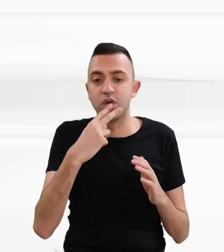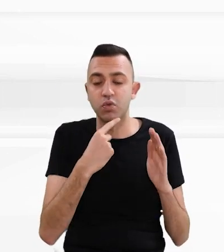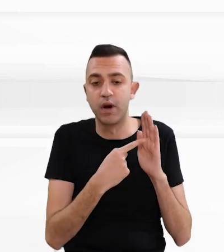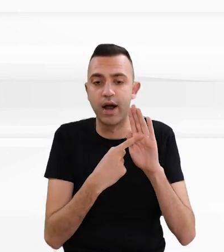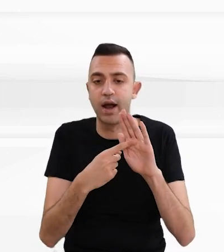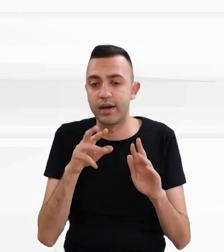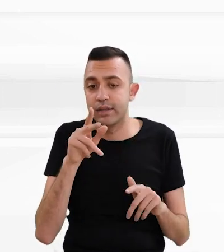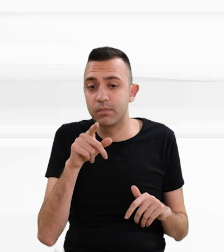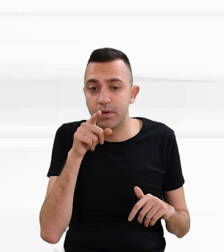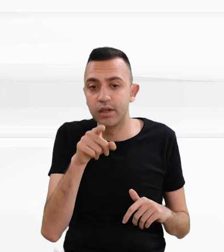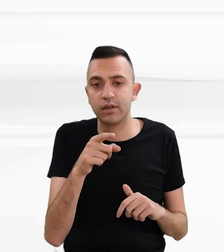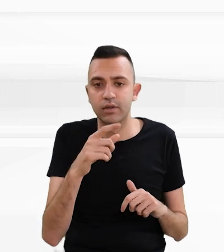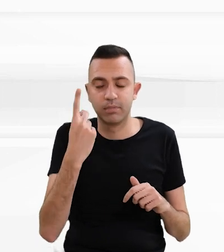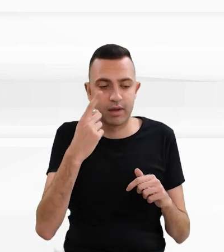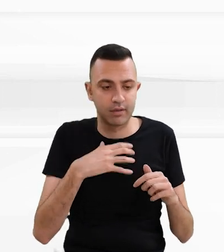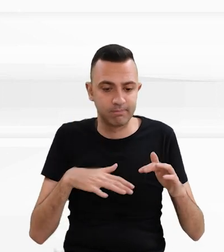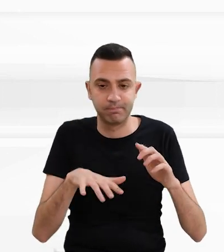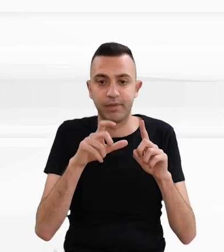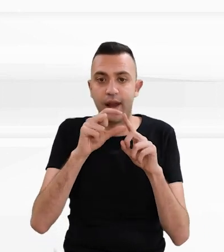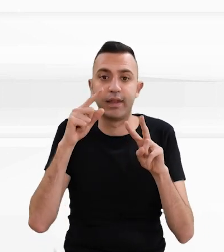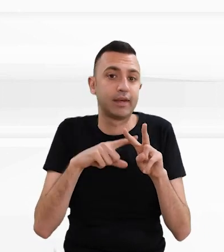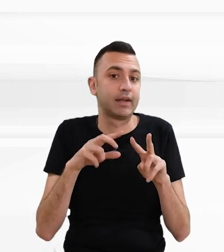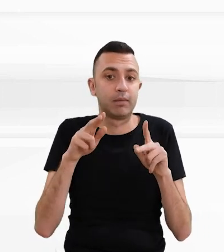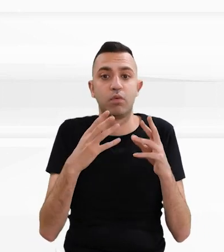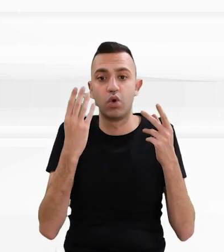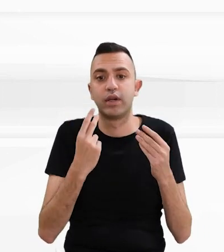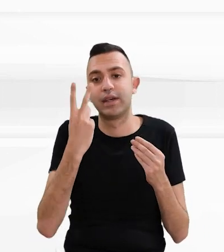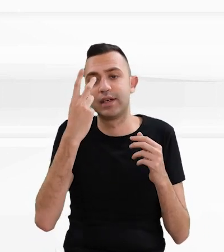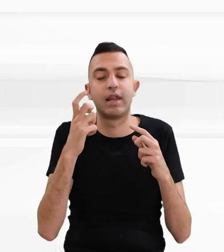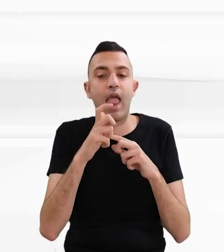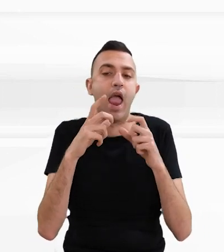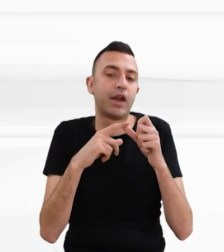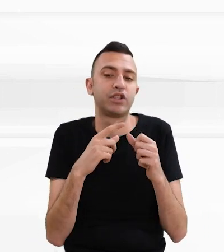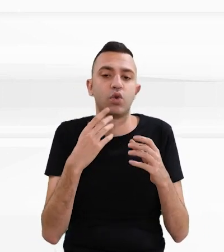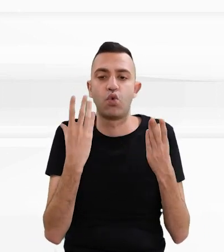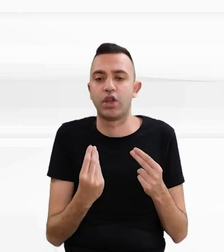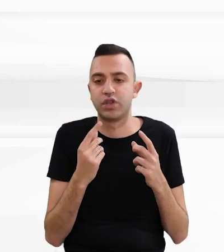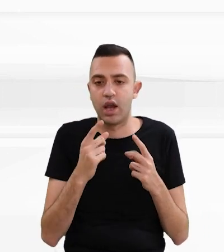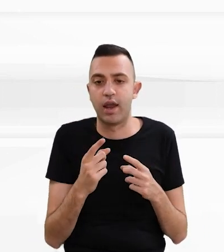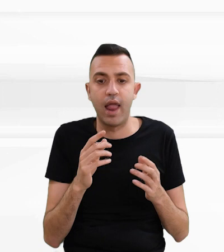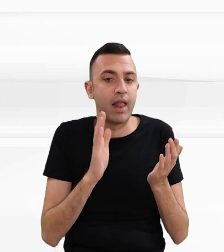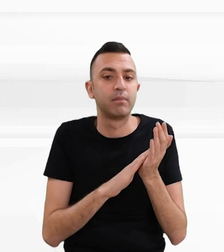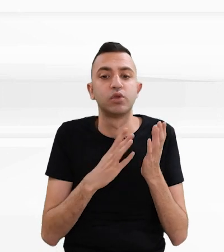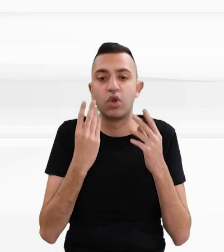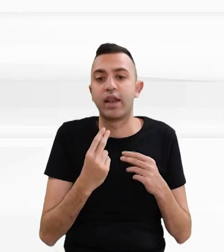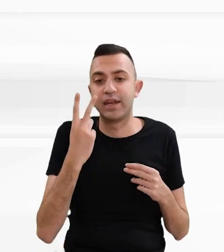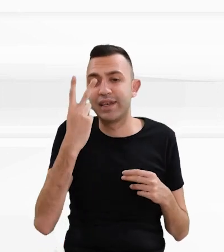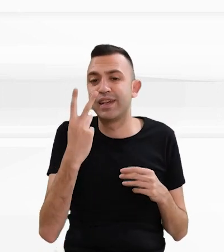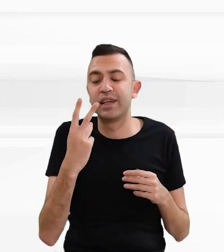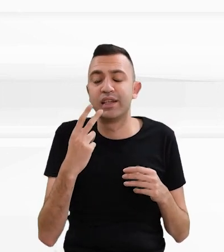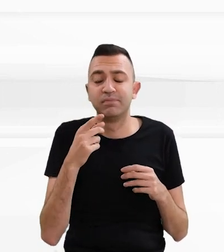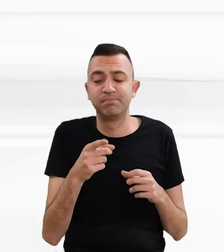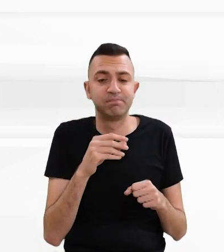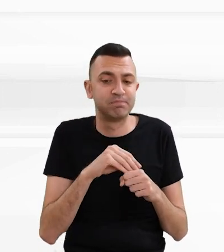köşegenleri boyunca tabanlara dik olacak şekilde kesilerek iki eş parçaya ayrılıyor elde edilen iki parça üst üste